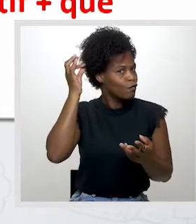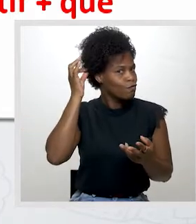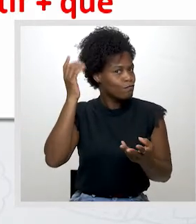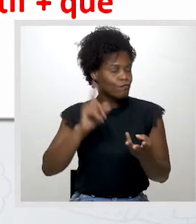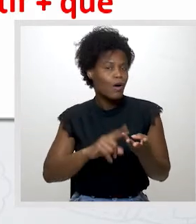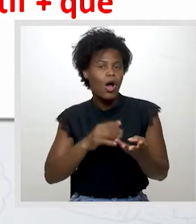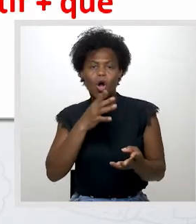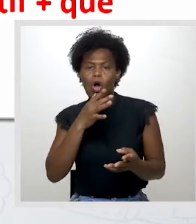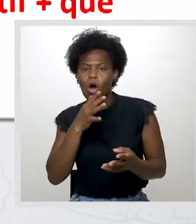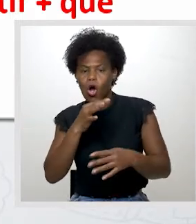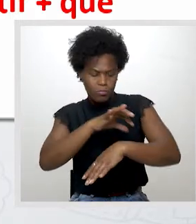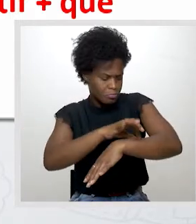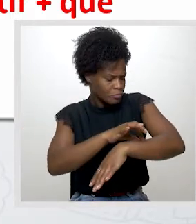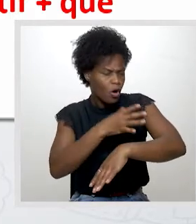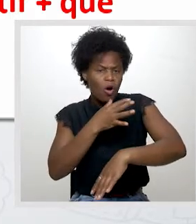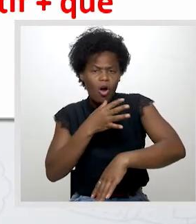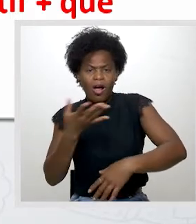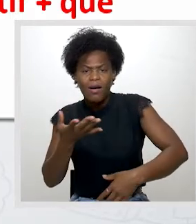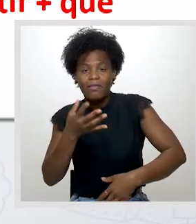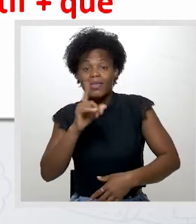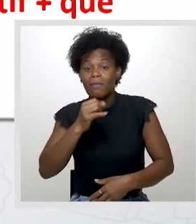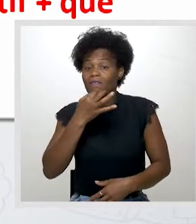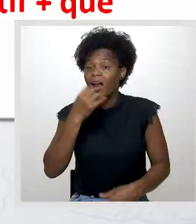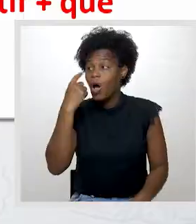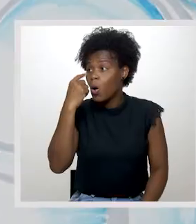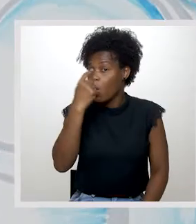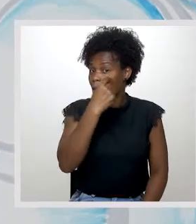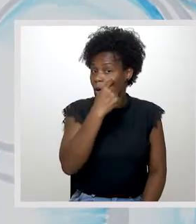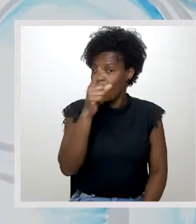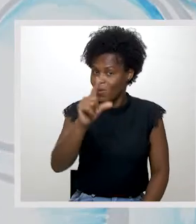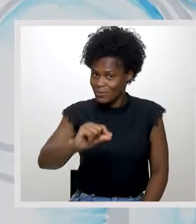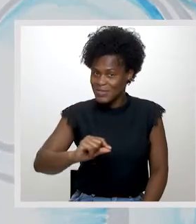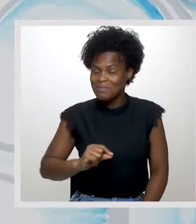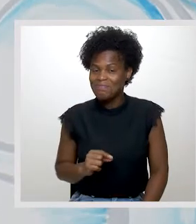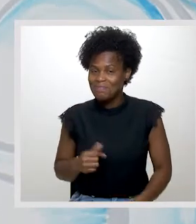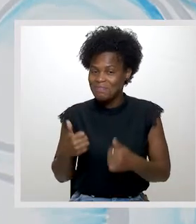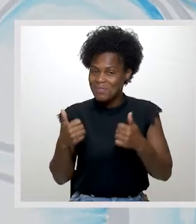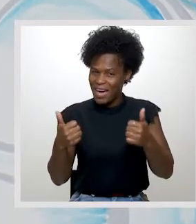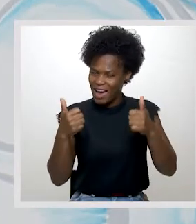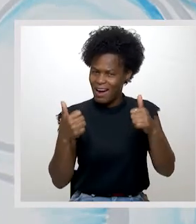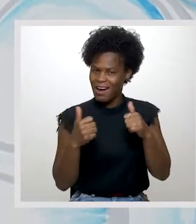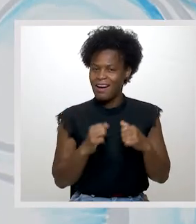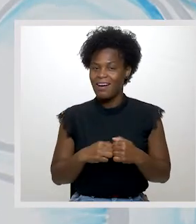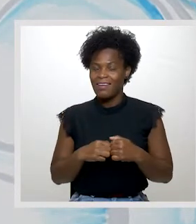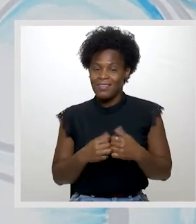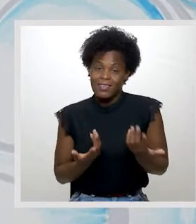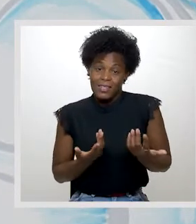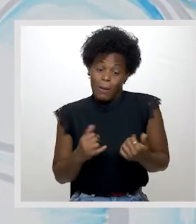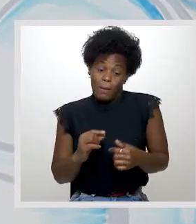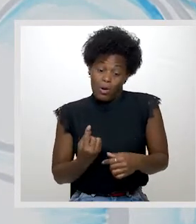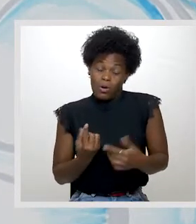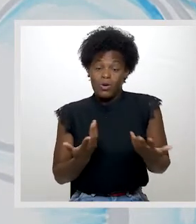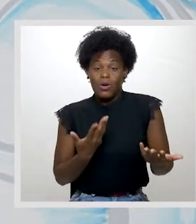cheveux, la couleur de peau. On parle des yeux aussi. Très bien. Et